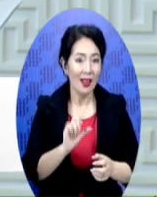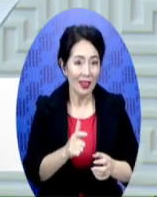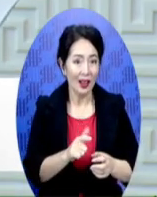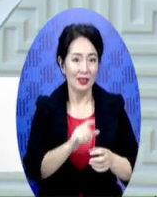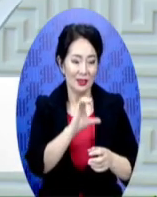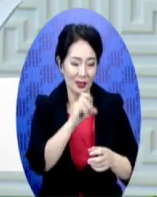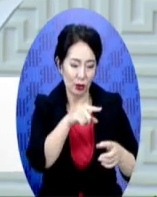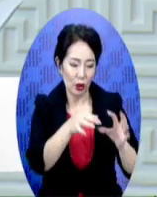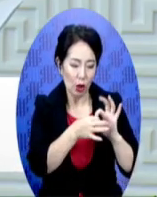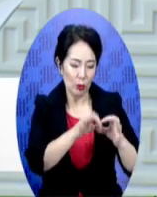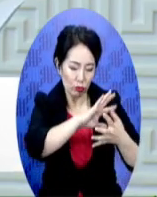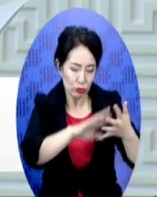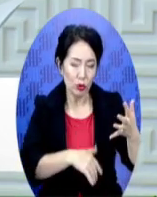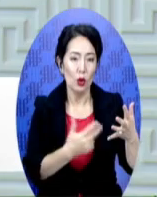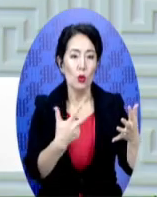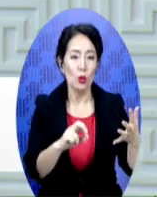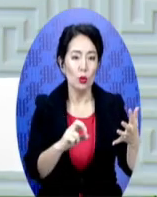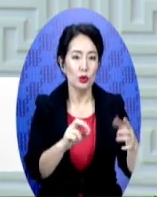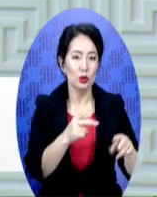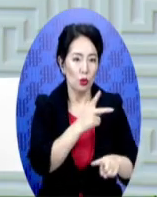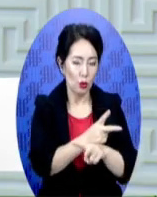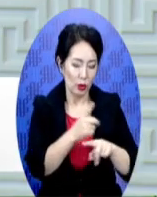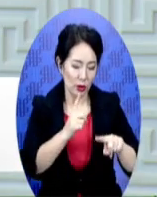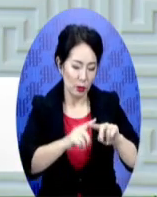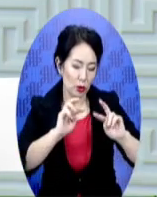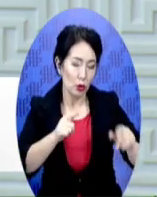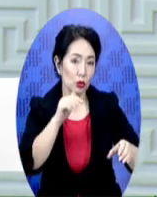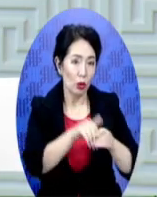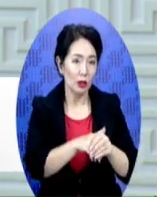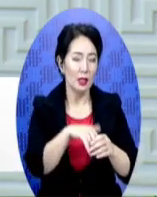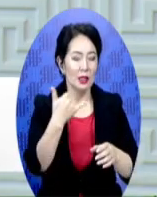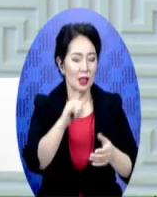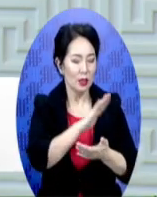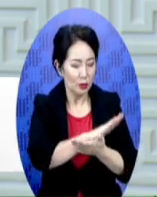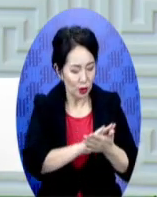хууль нэмэлт өөрчлөлт орж зарим хуулийг шинээр батлах